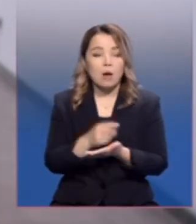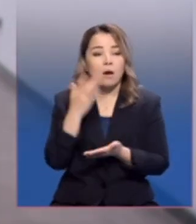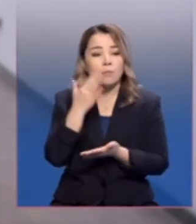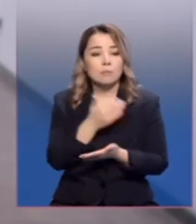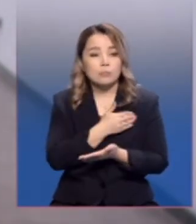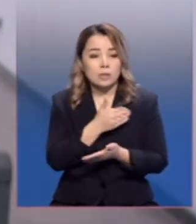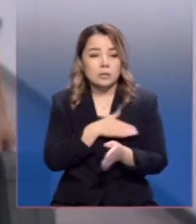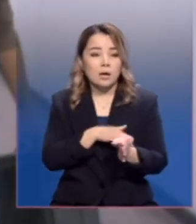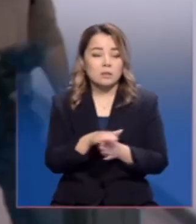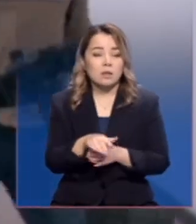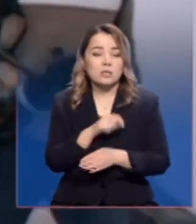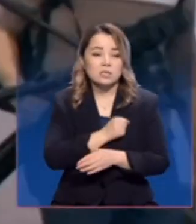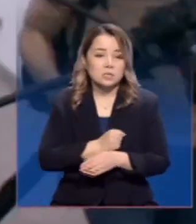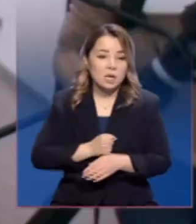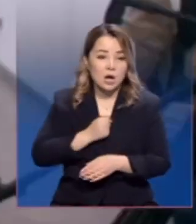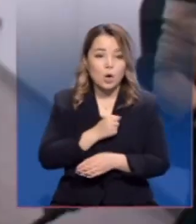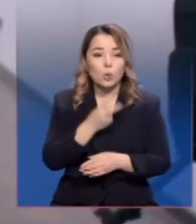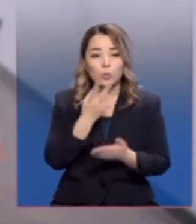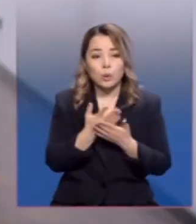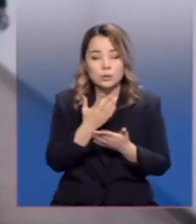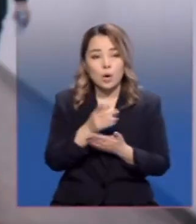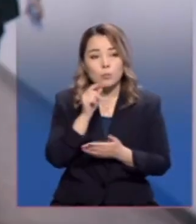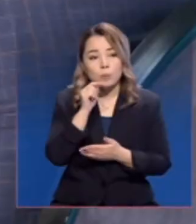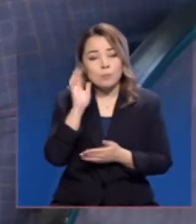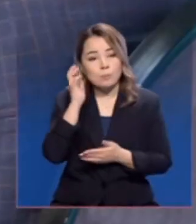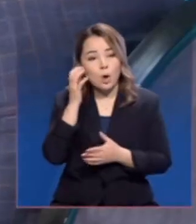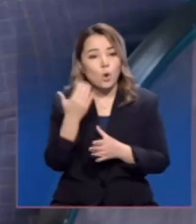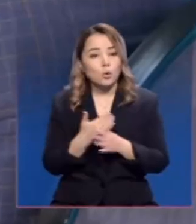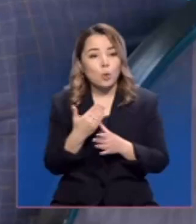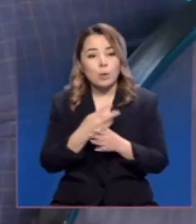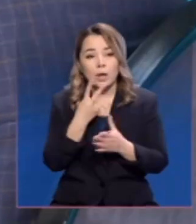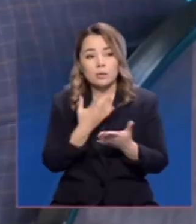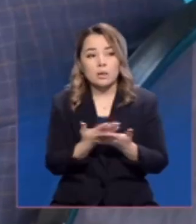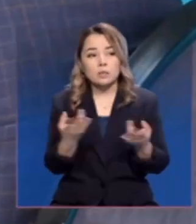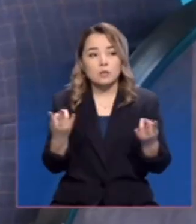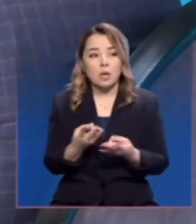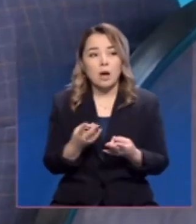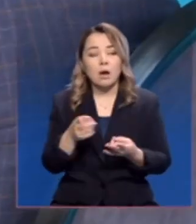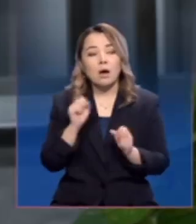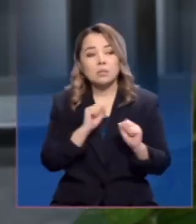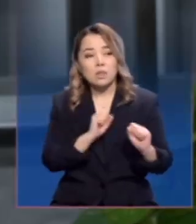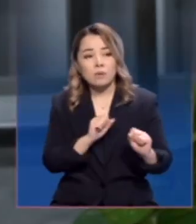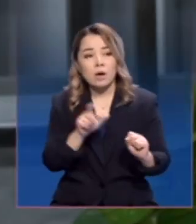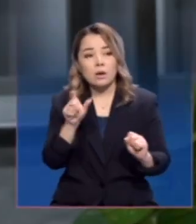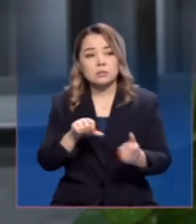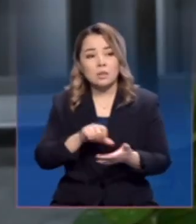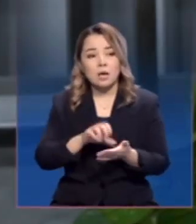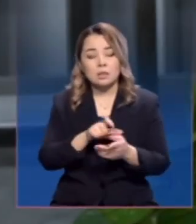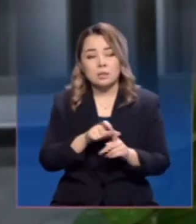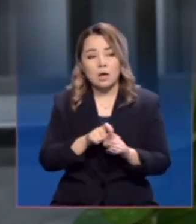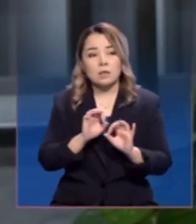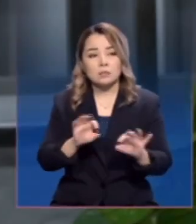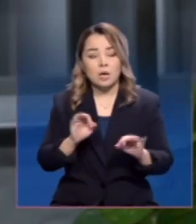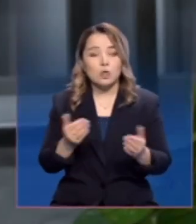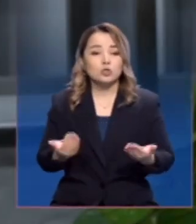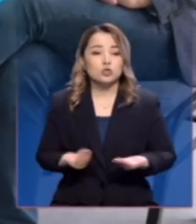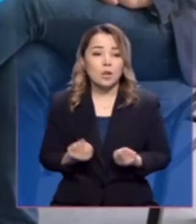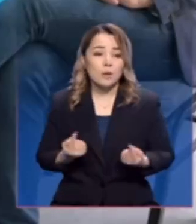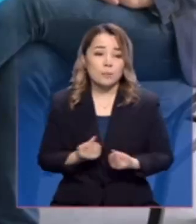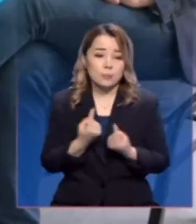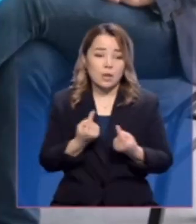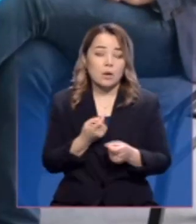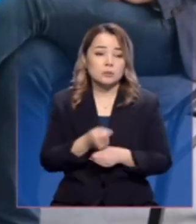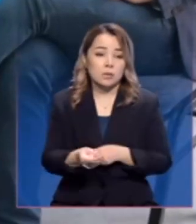жасаған, агрессия көрсеткен ер азаматқа психолог көбірек қажет. Психологтың сөзін адвокат Айман Омарова да қостады. Оның ойынша тұрмыстық